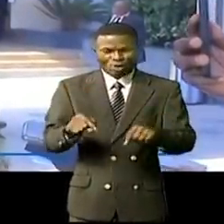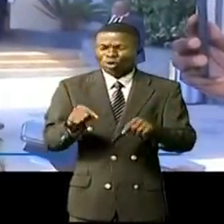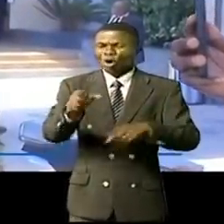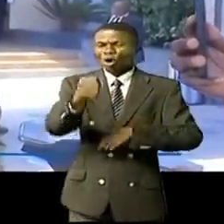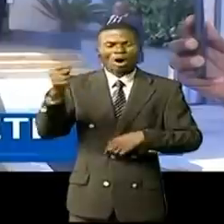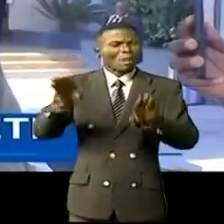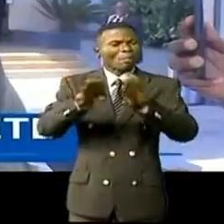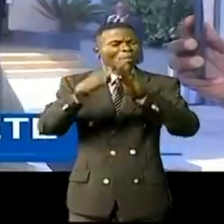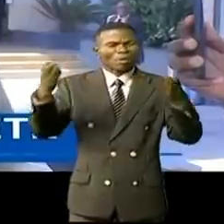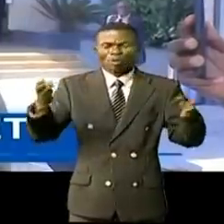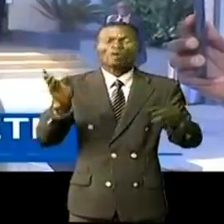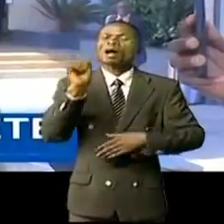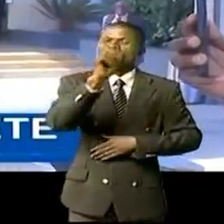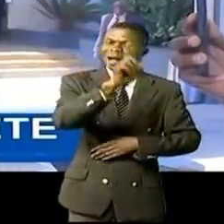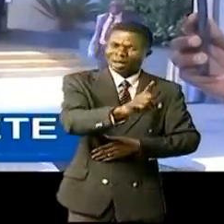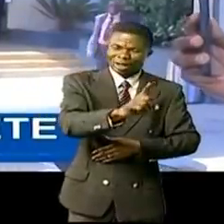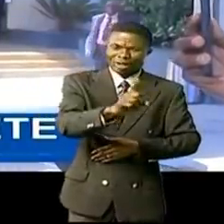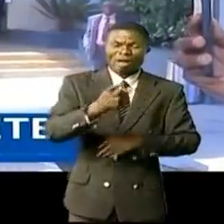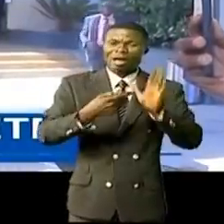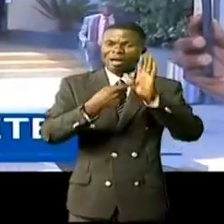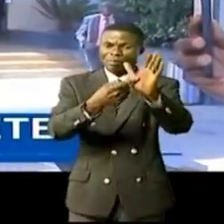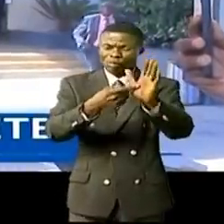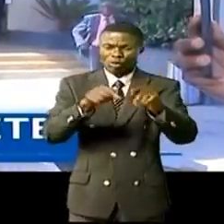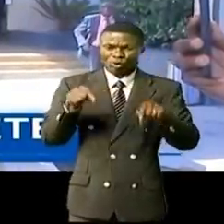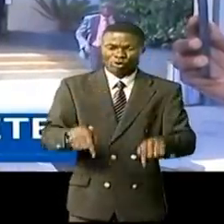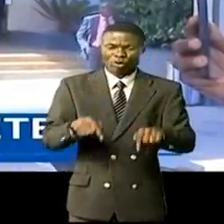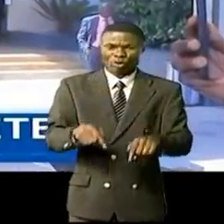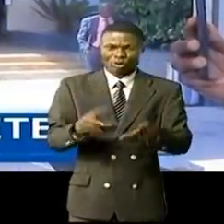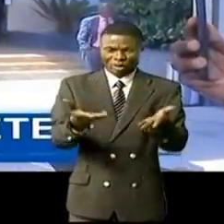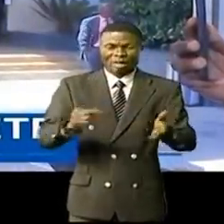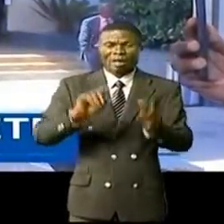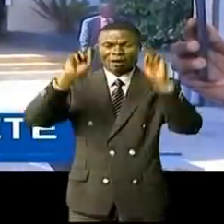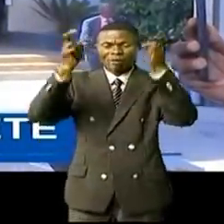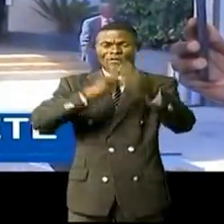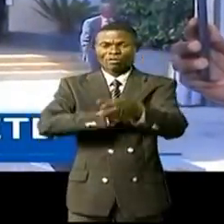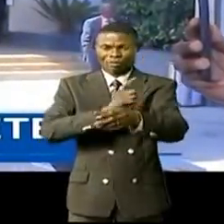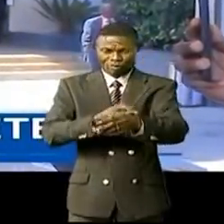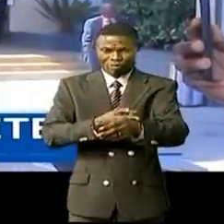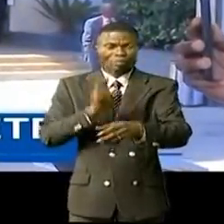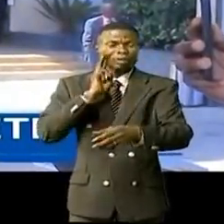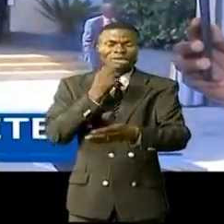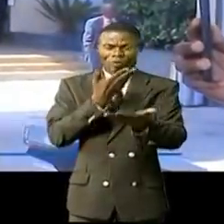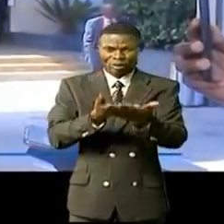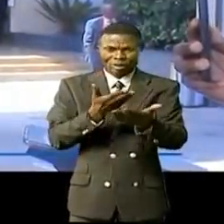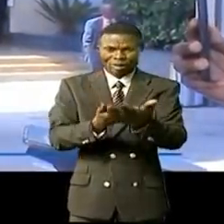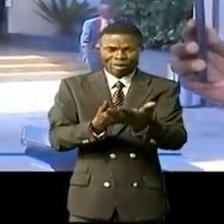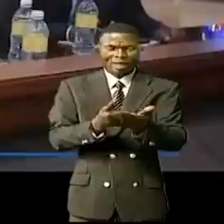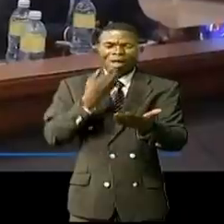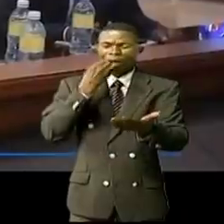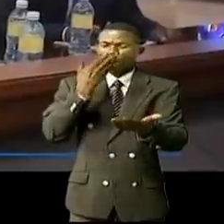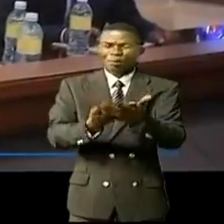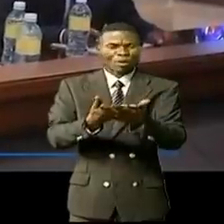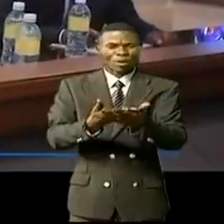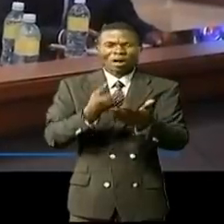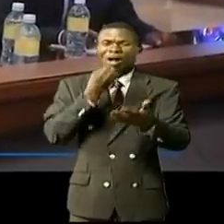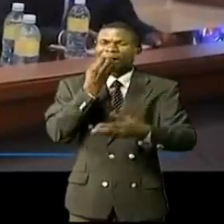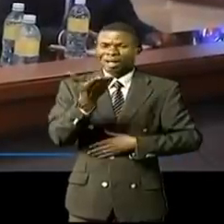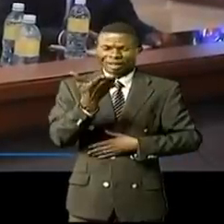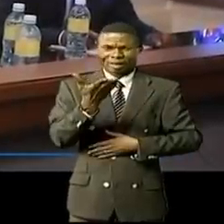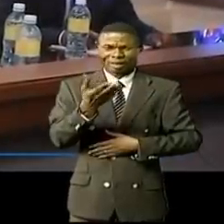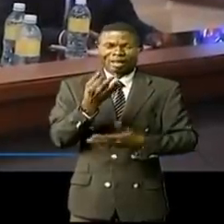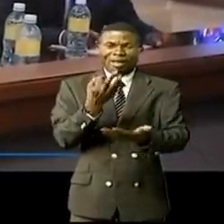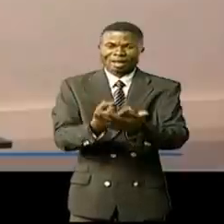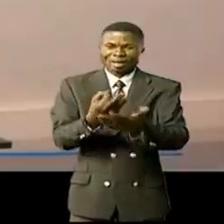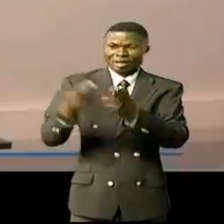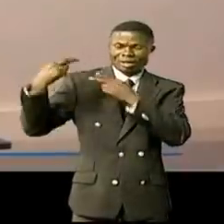ouvertes, allons-y. Et le fait de démontrer ça aujourd'hui ici à Goma avec l'hôtel Serena est un très bel exemple. Le responsable